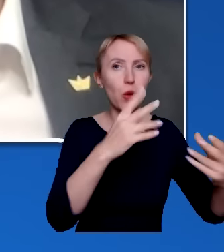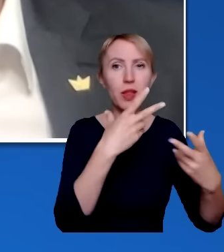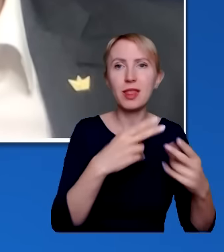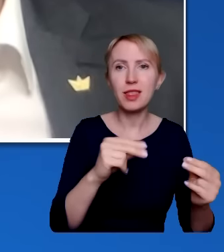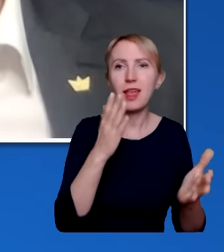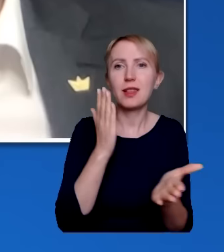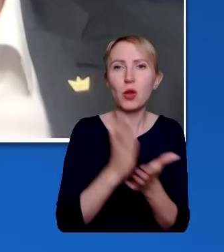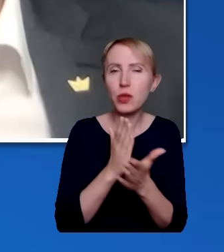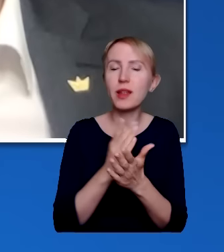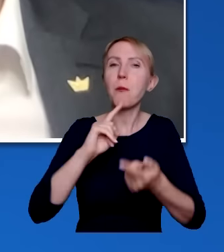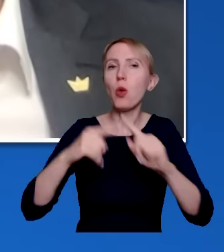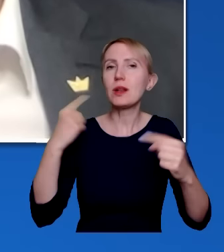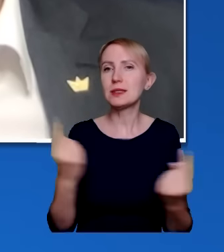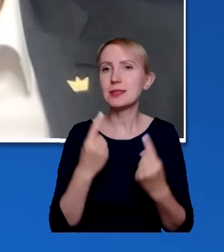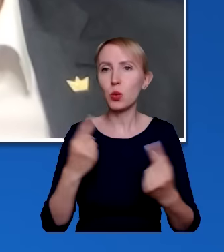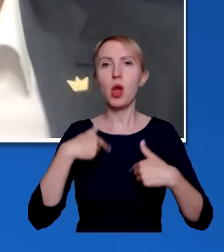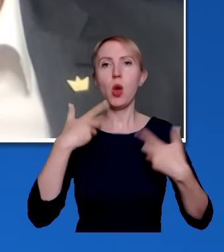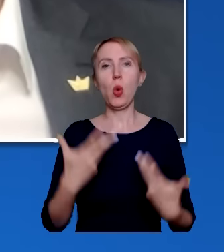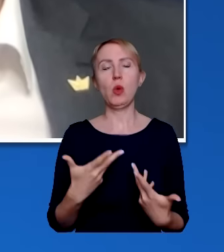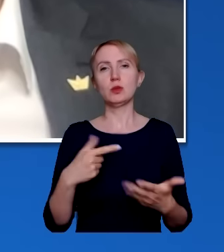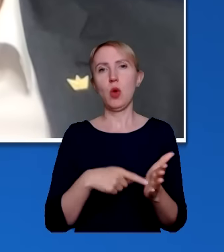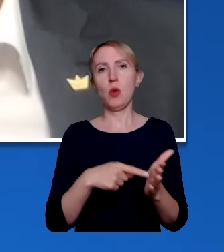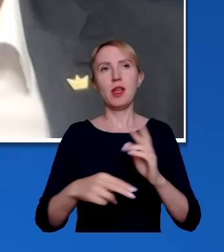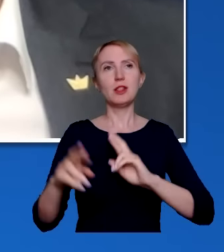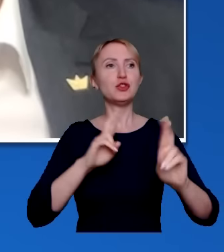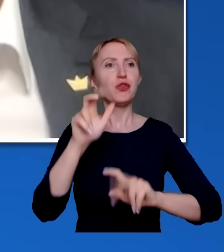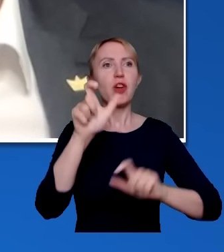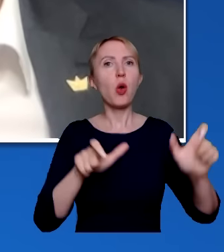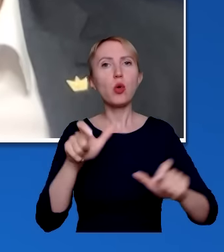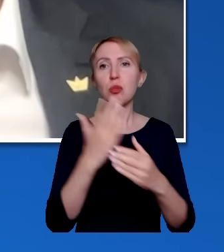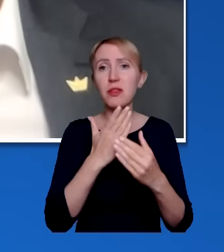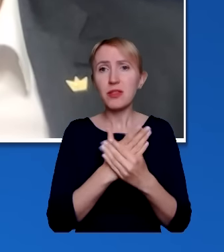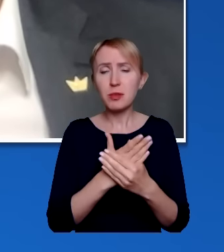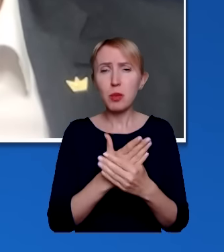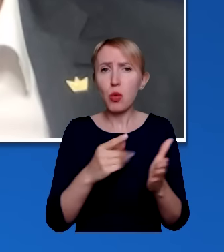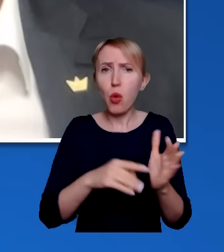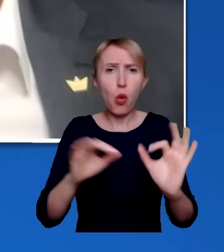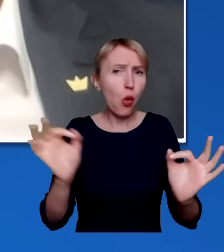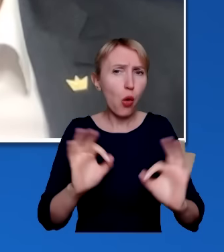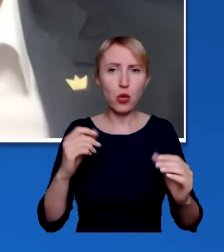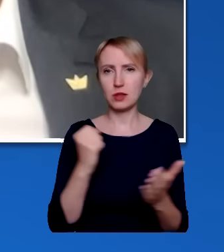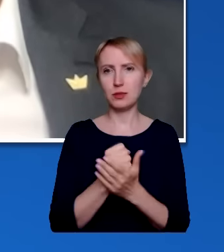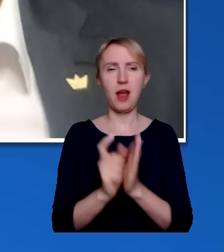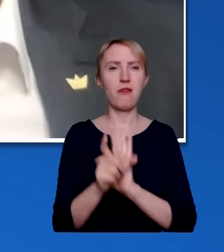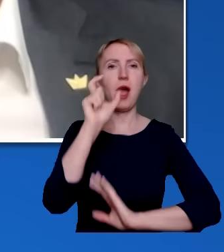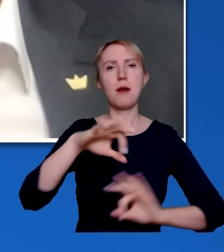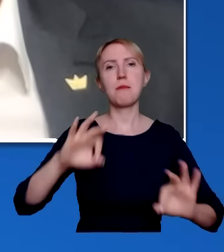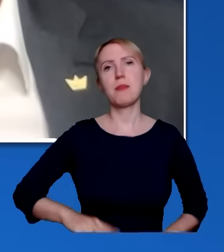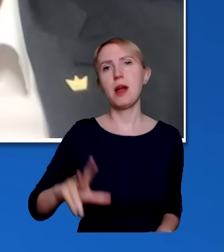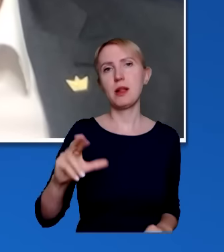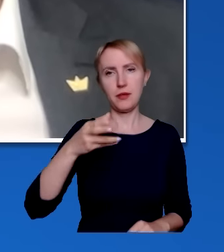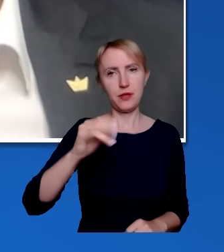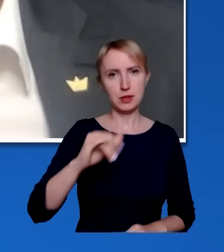polityczny i też chcą się rozprawiać z tymi dźwiękowca bo oni jakąś straszną rzecz panu kierwiński zrobili który w końcu ich